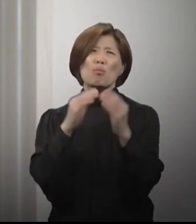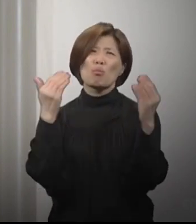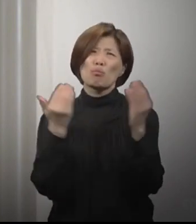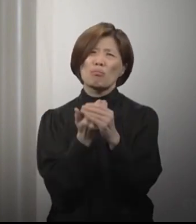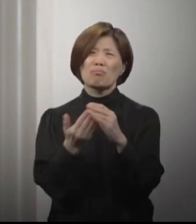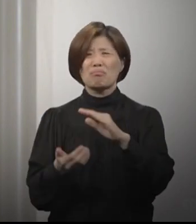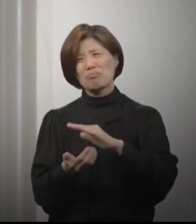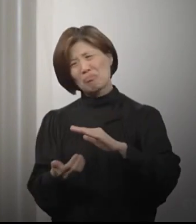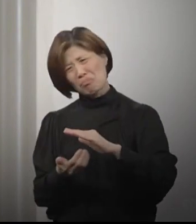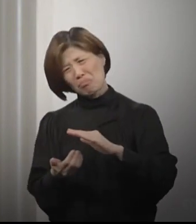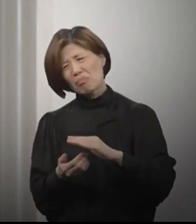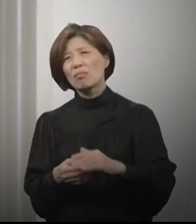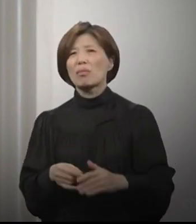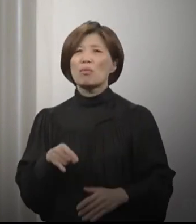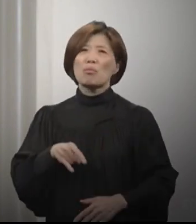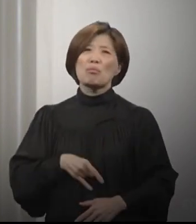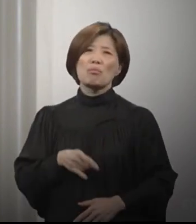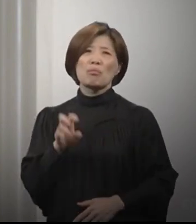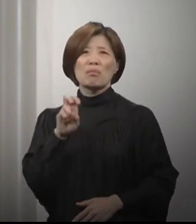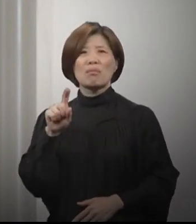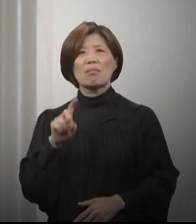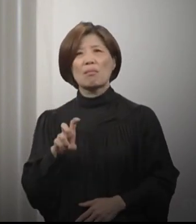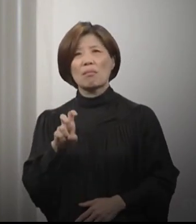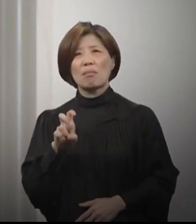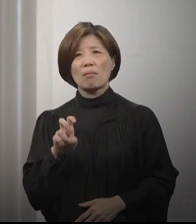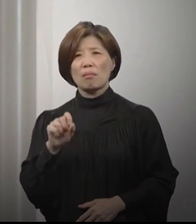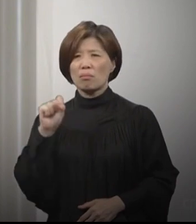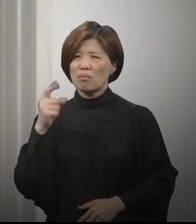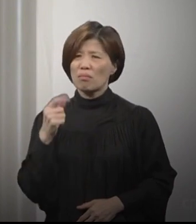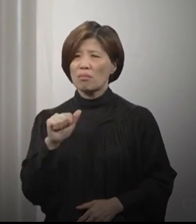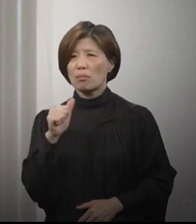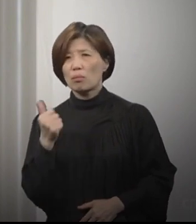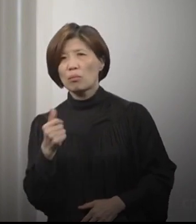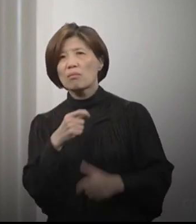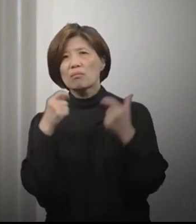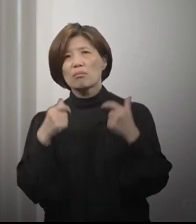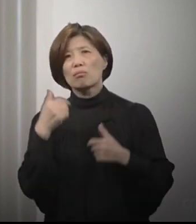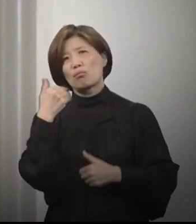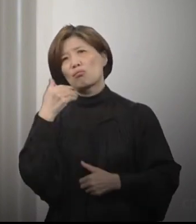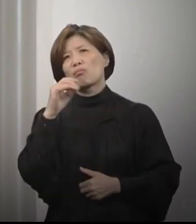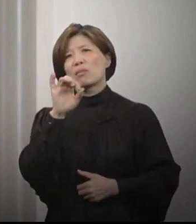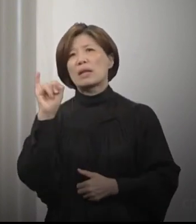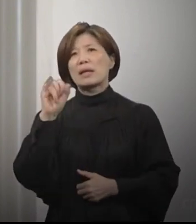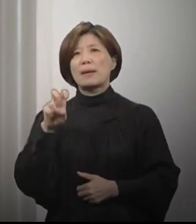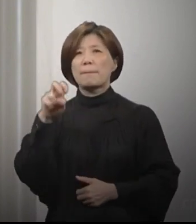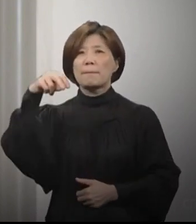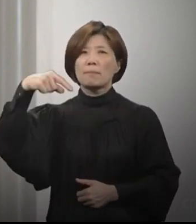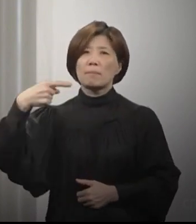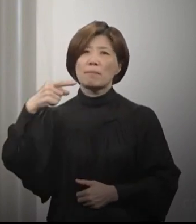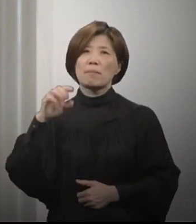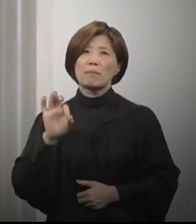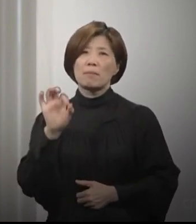안타깝게도 위암으로 세상을 떠나신 임승필 요셉 신부님이 계십니다.